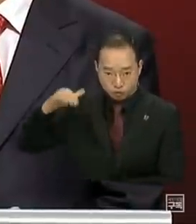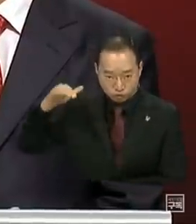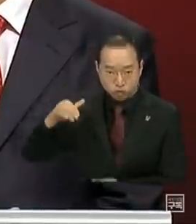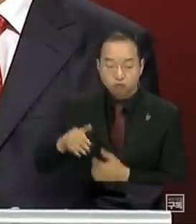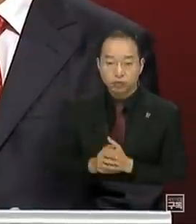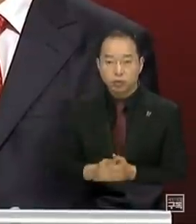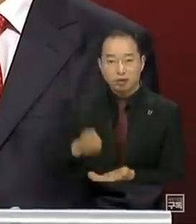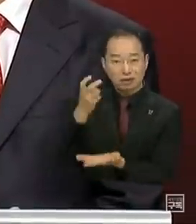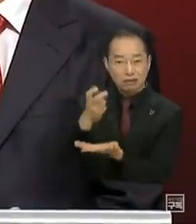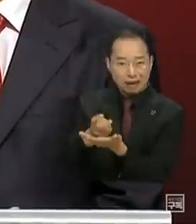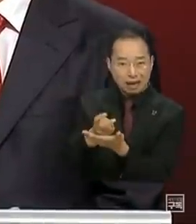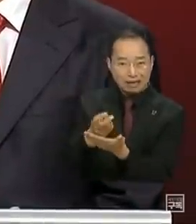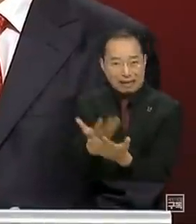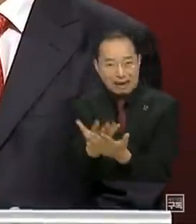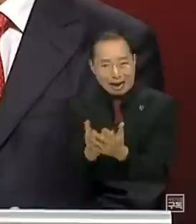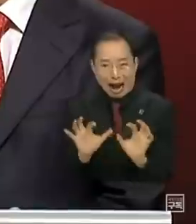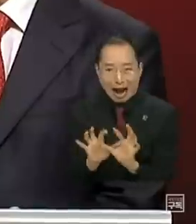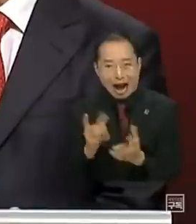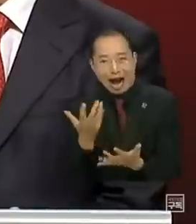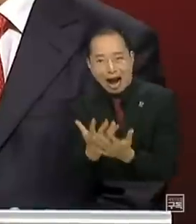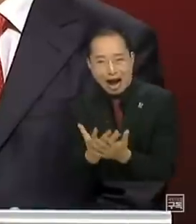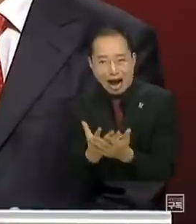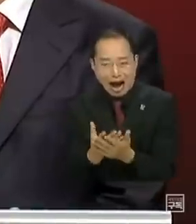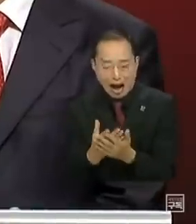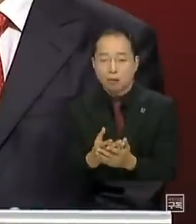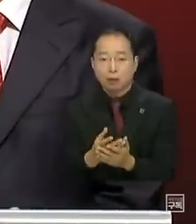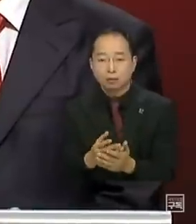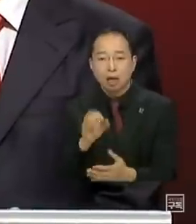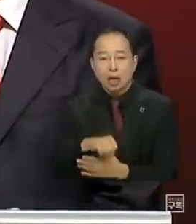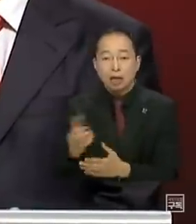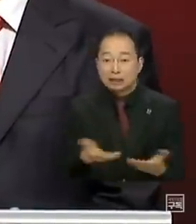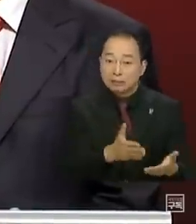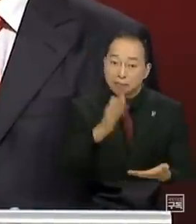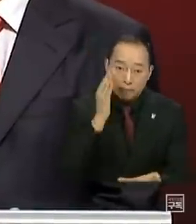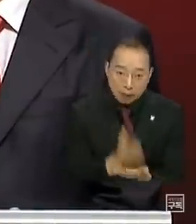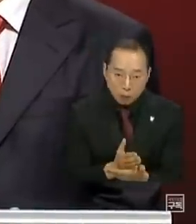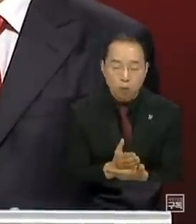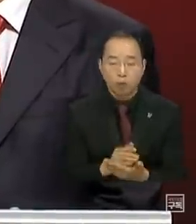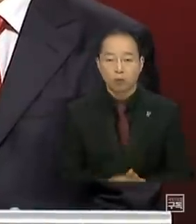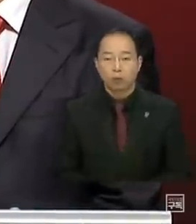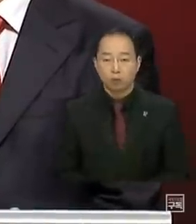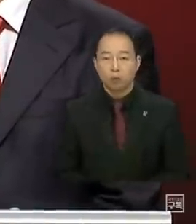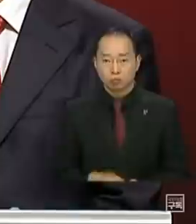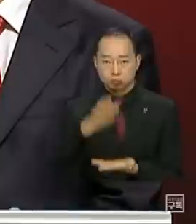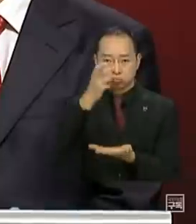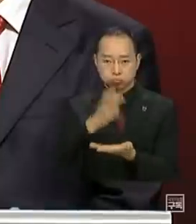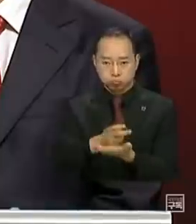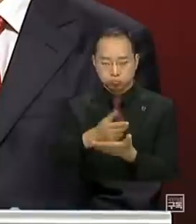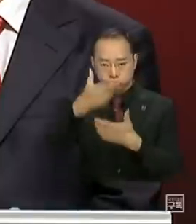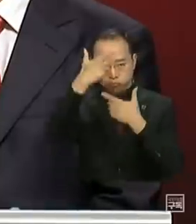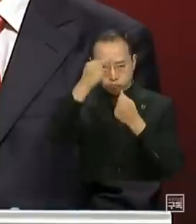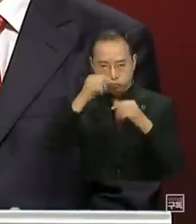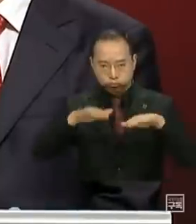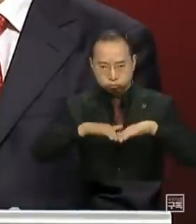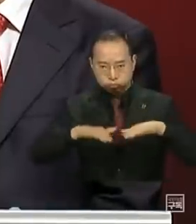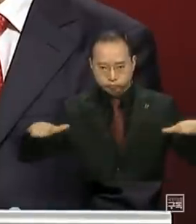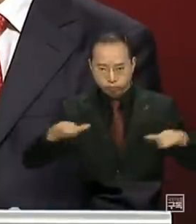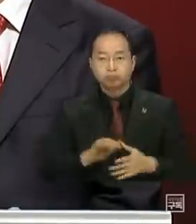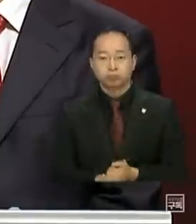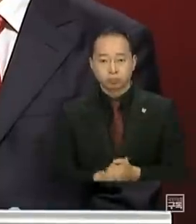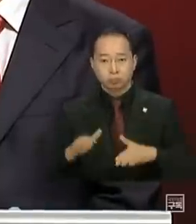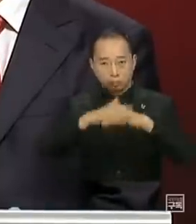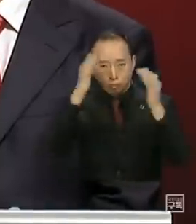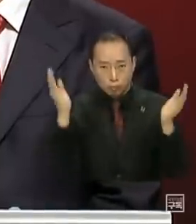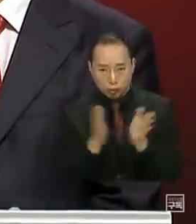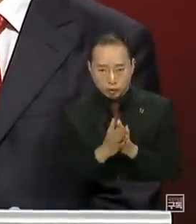인간의 자의, 그리고 네. 집단적인 폭력 이것이 아니라 합리적인 이 룰 그리고 네. 법에 의해서 네. 모든